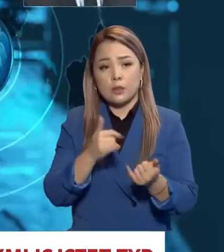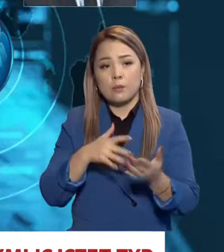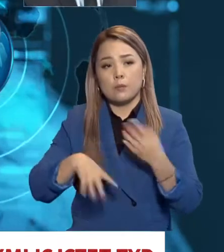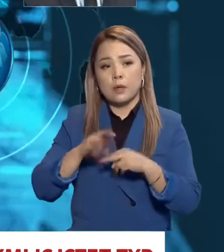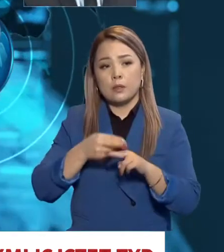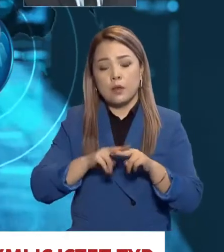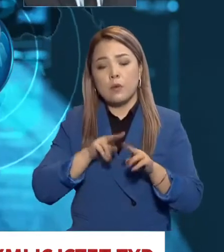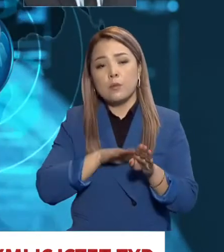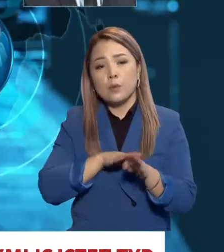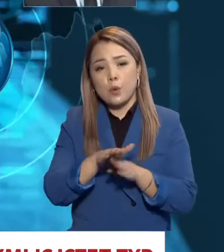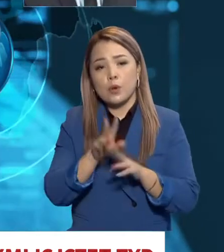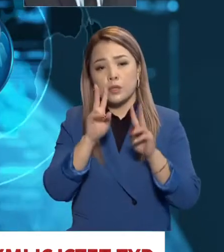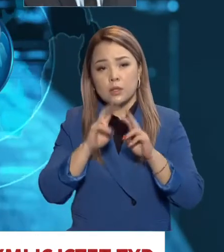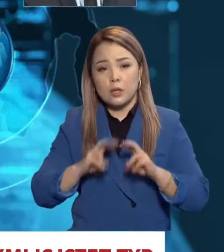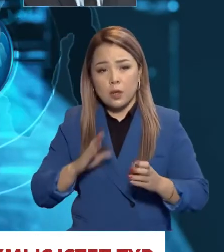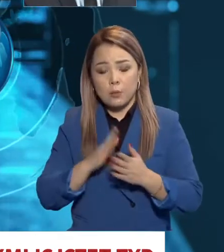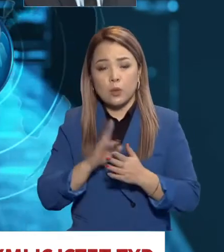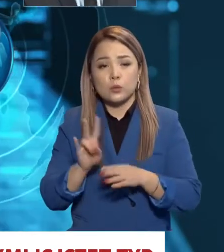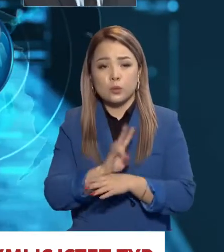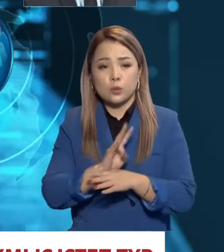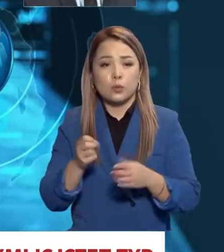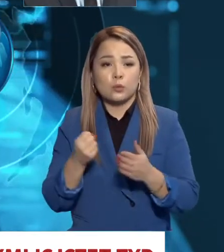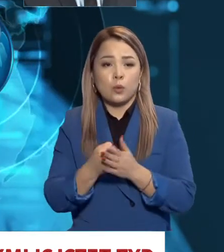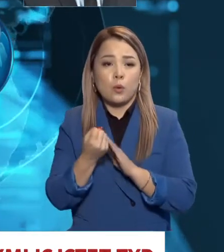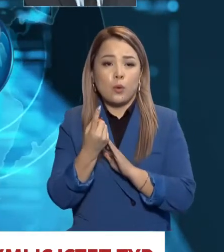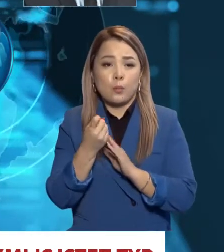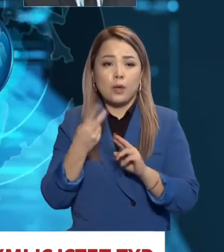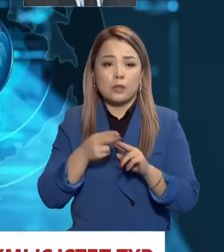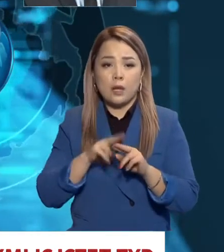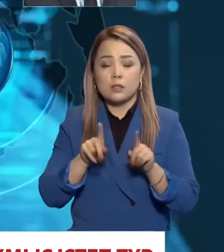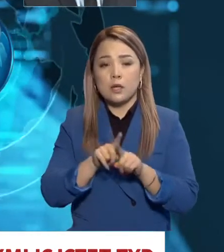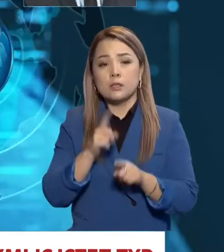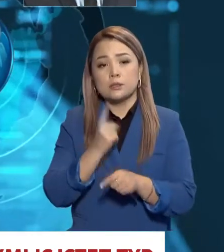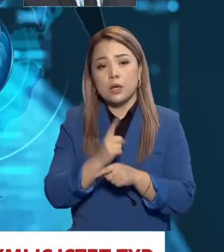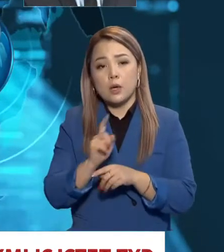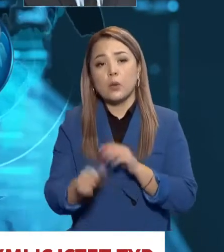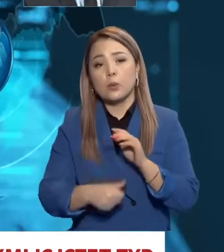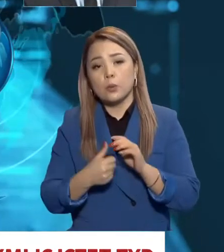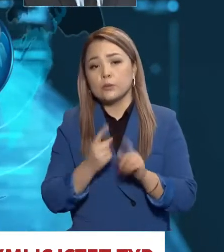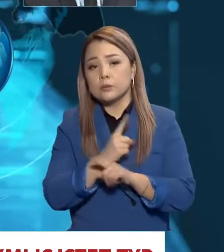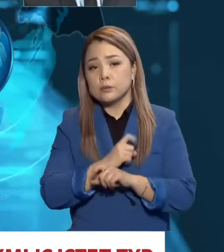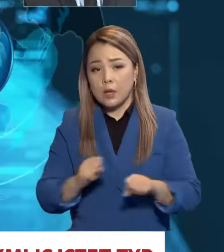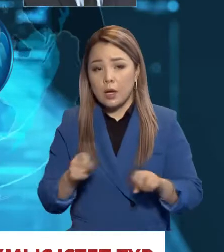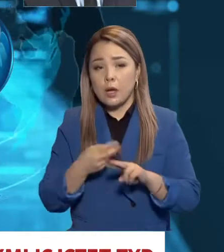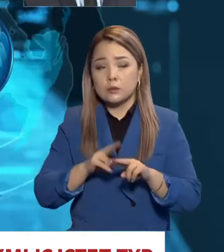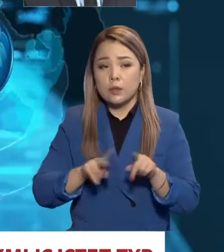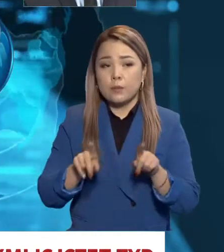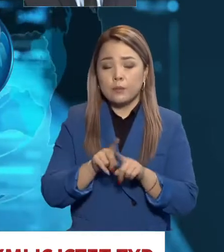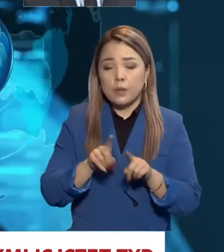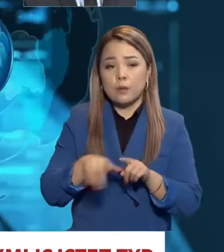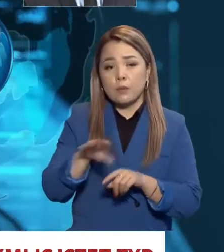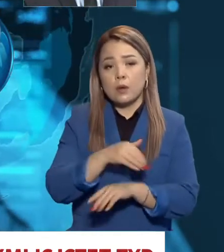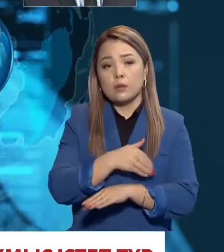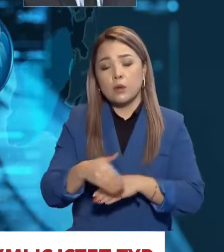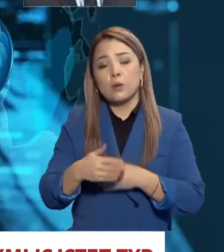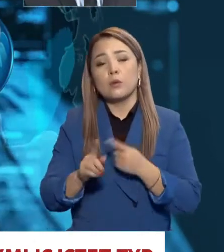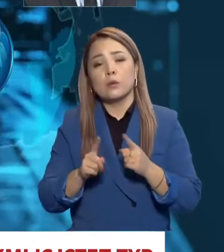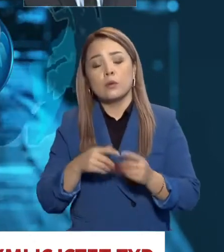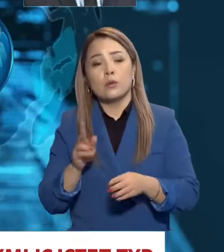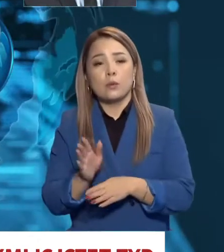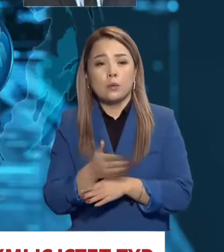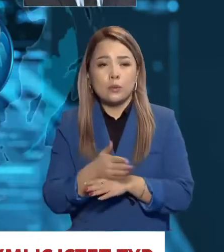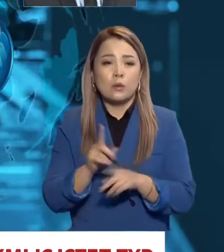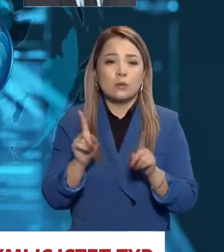түгел тексереді. Ал түнгі 11-ден бастап көліктердің жүруіне тыйым салынады. Коменданттық сағат уақытында халыққа да көшеде бейсауат жүруге